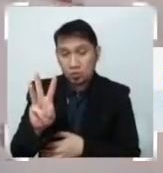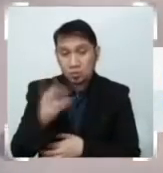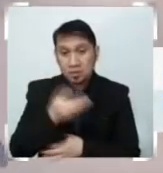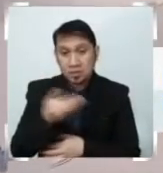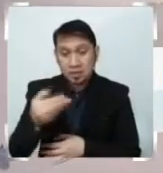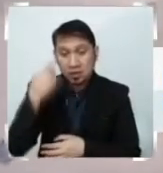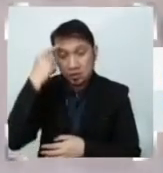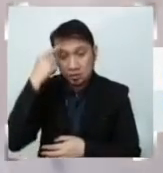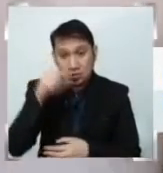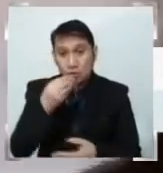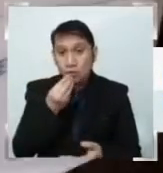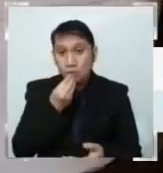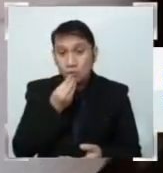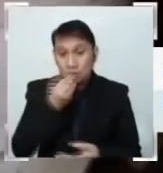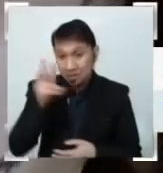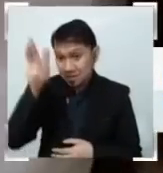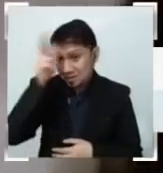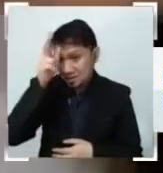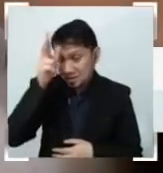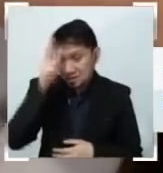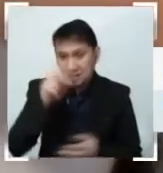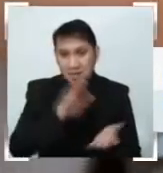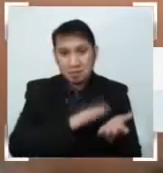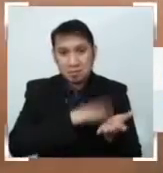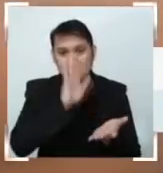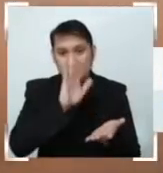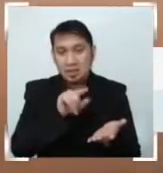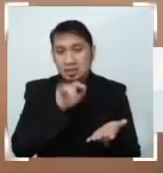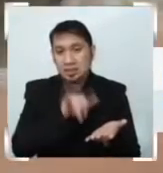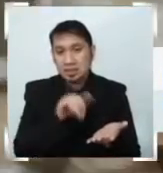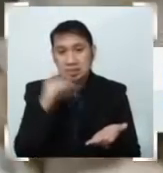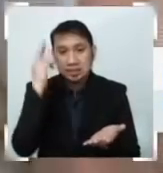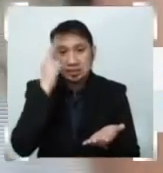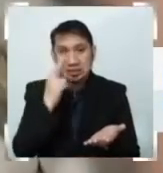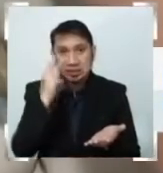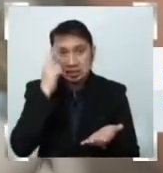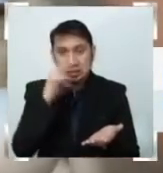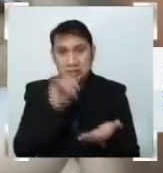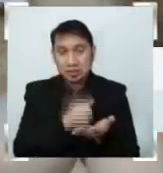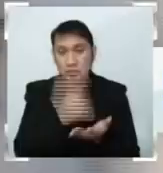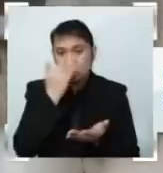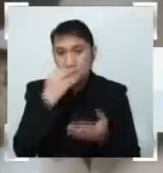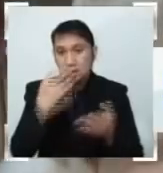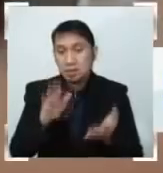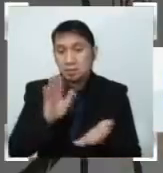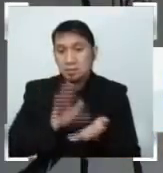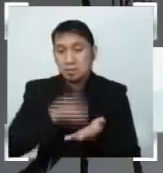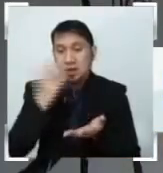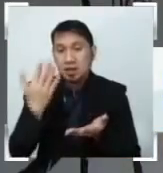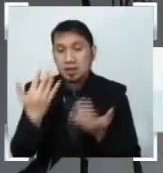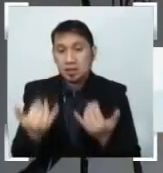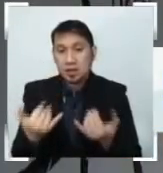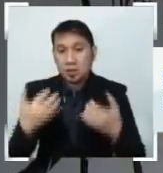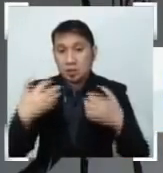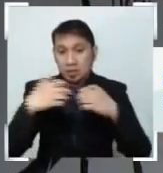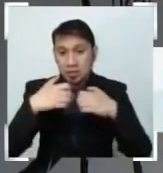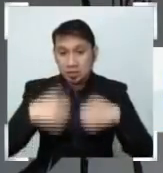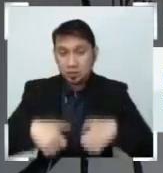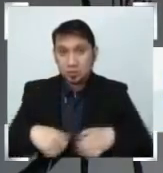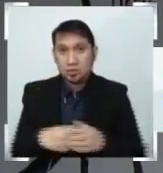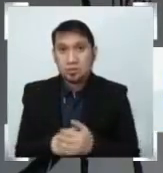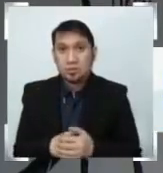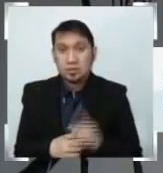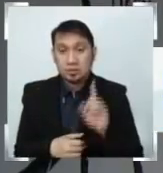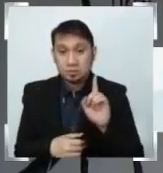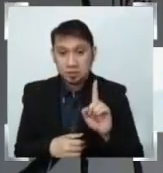Ang mahal na production cost din ang sinisisi kaya tumaas ang presyo ng itlog sa pamilihan. Hanggang piso ang itinaas